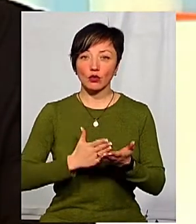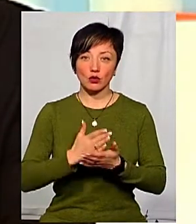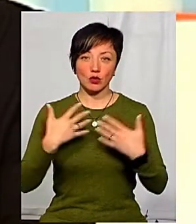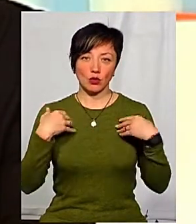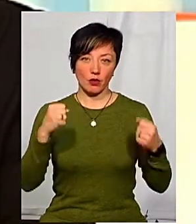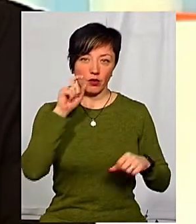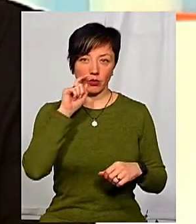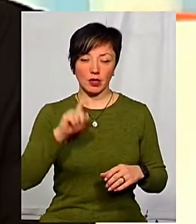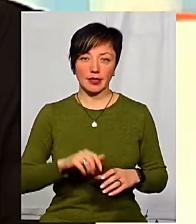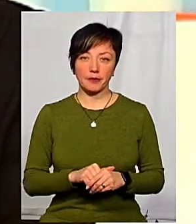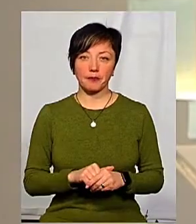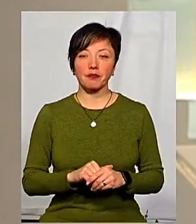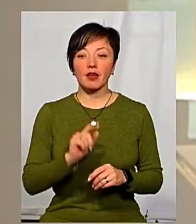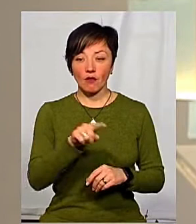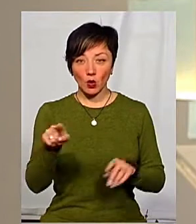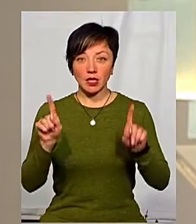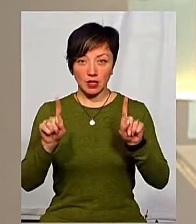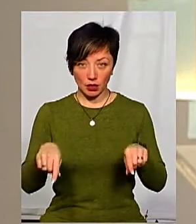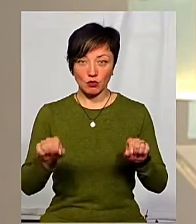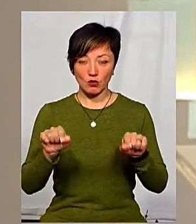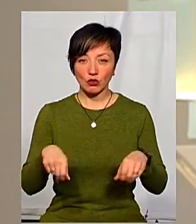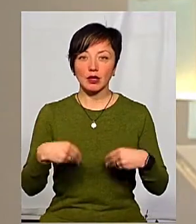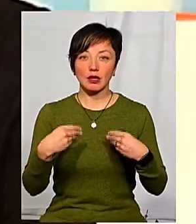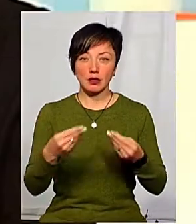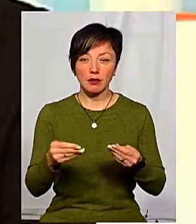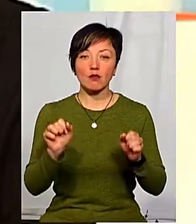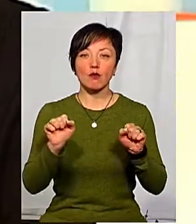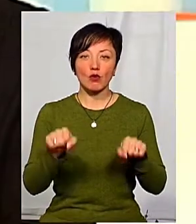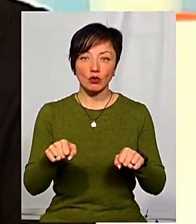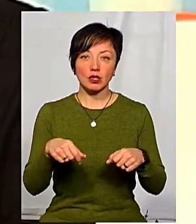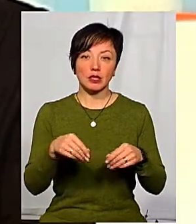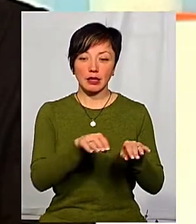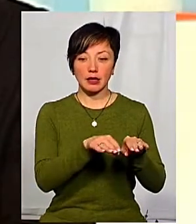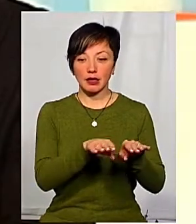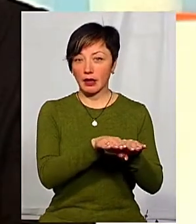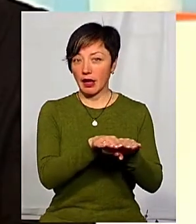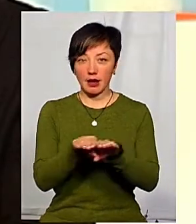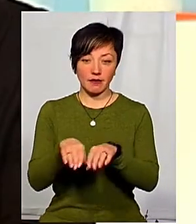здоров'я України. Тому тобто вони теж можуть надавати? Так, да, вони теж можуть